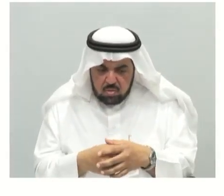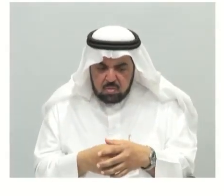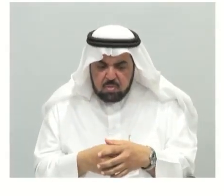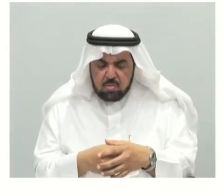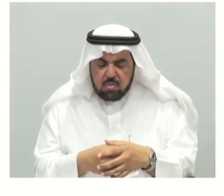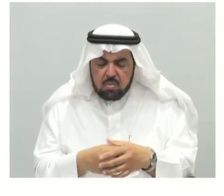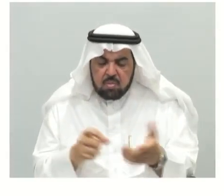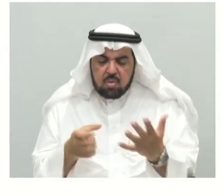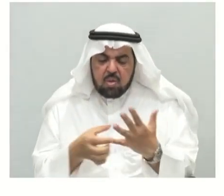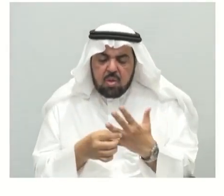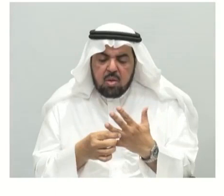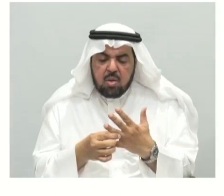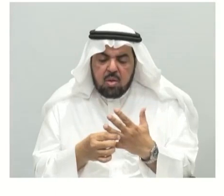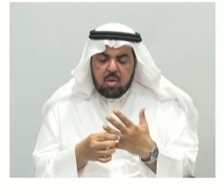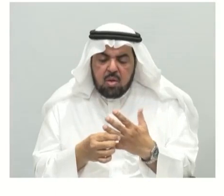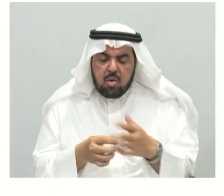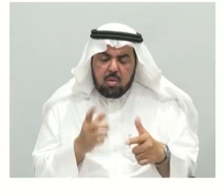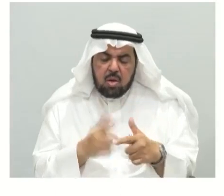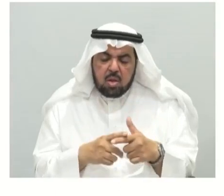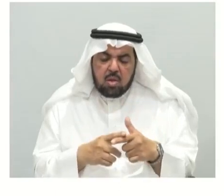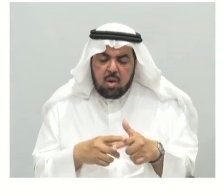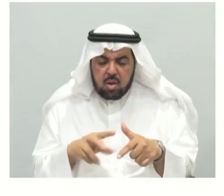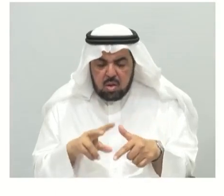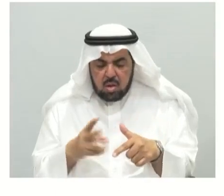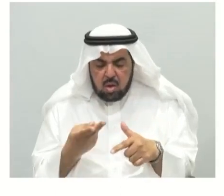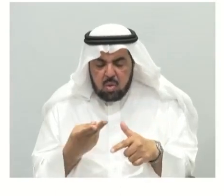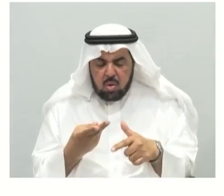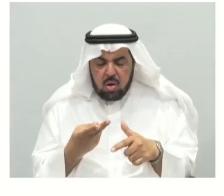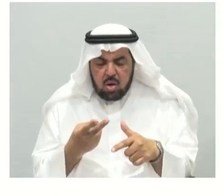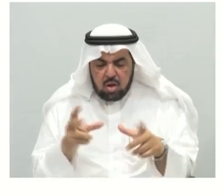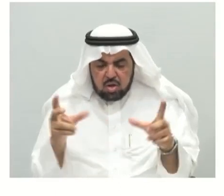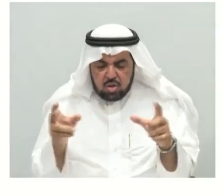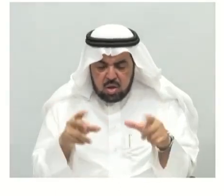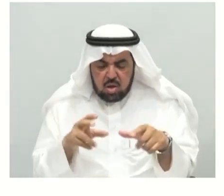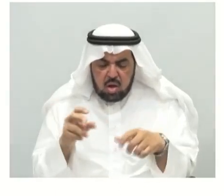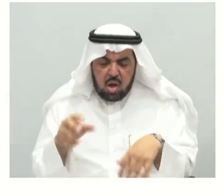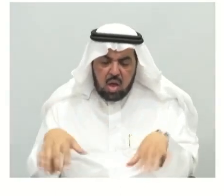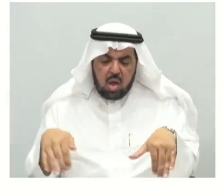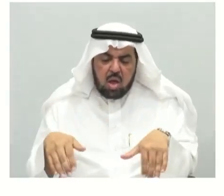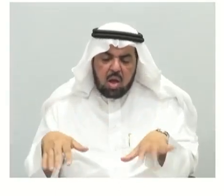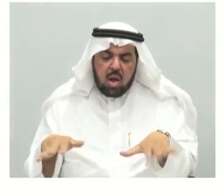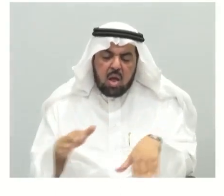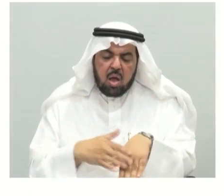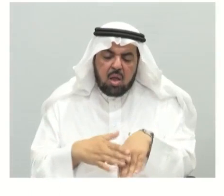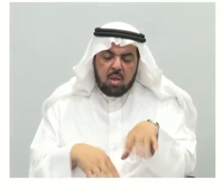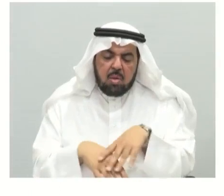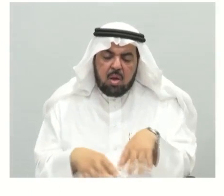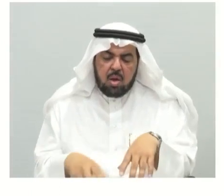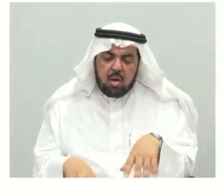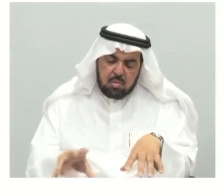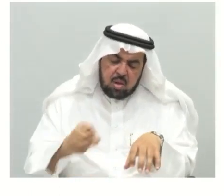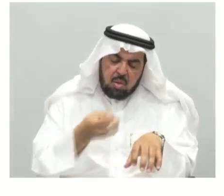زوج من الزوائد تحور على شكل قدمان كلا بيتان تعمل او لها دور في الامساك بالغذاء